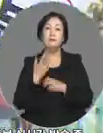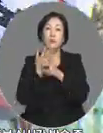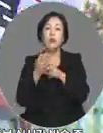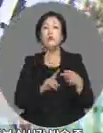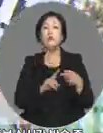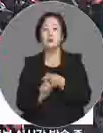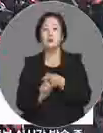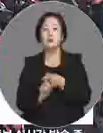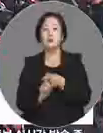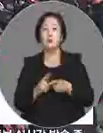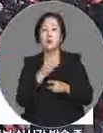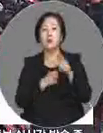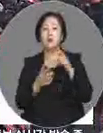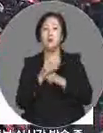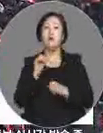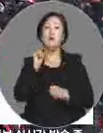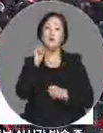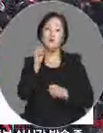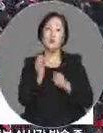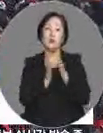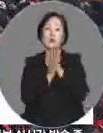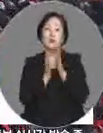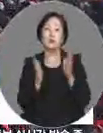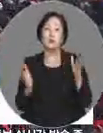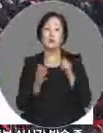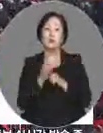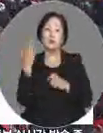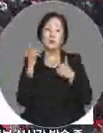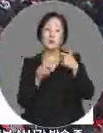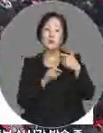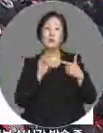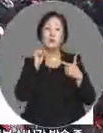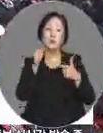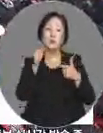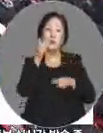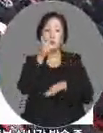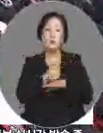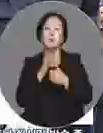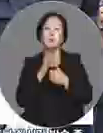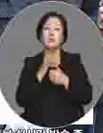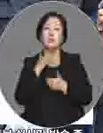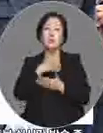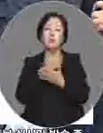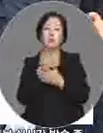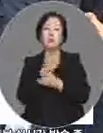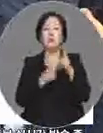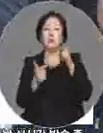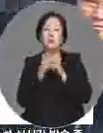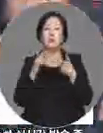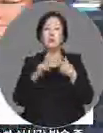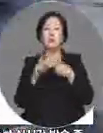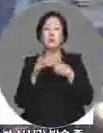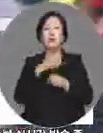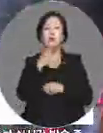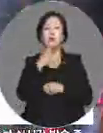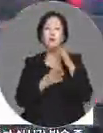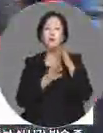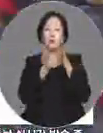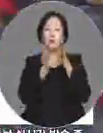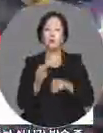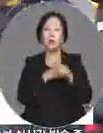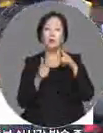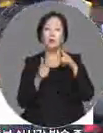화물연대가 또다시 투쟁 깃발을 들어올렸습니다. 지난 6월 파업의 결론이 품목 확대 없는 일몰기한 3년